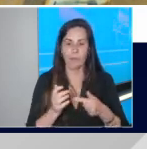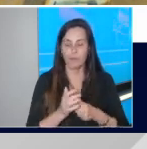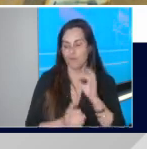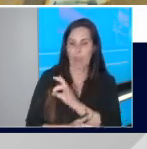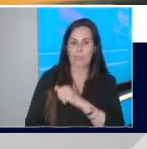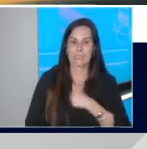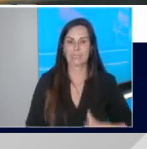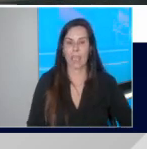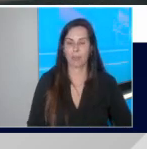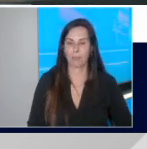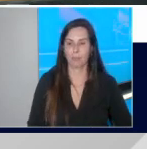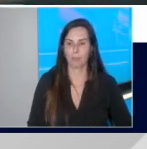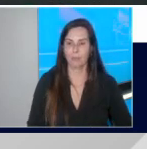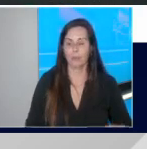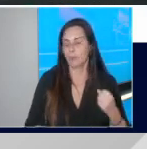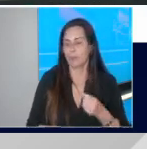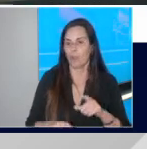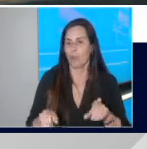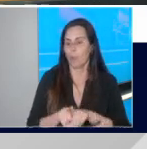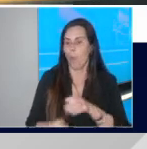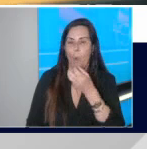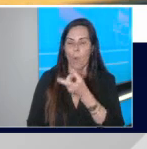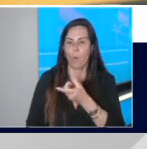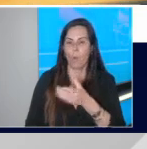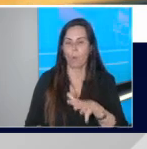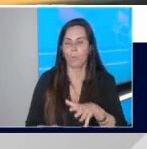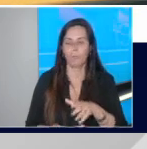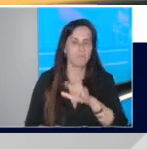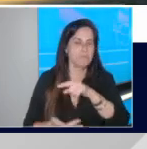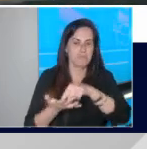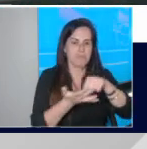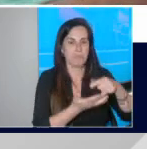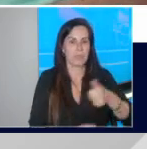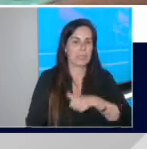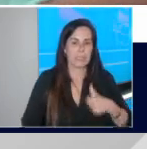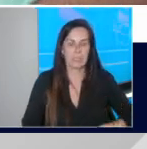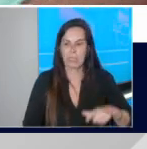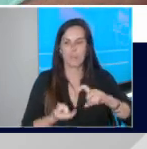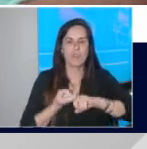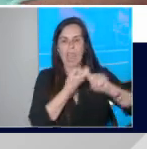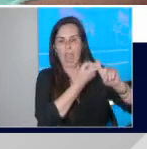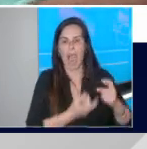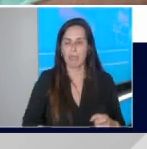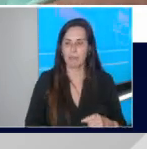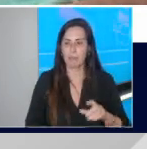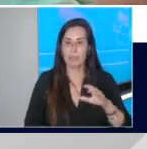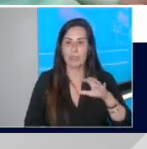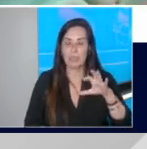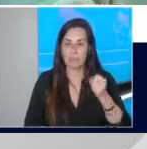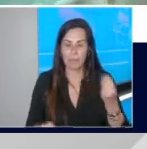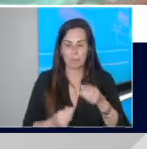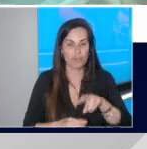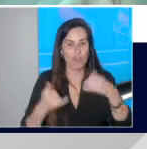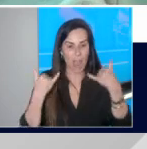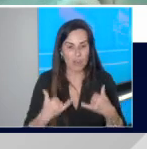שלה, שתנגן כינור שני אחרי הונג קונג ואחרי בייג'ינג ואחרי שנגחאי, ולעומת זאת, אם הקו